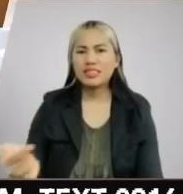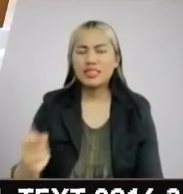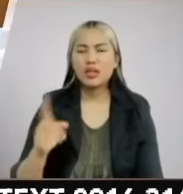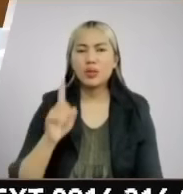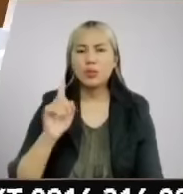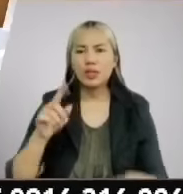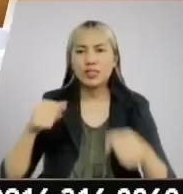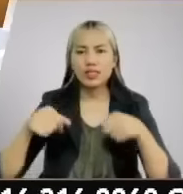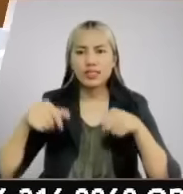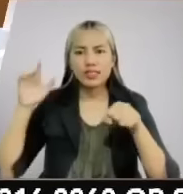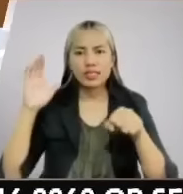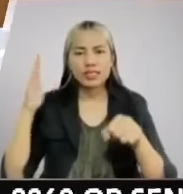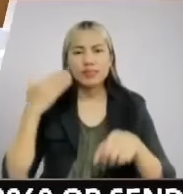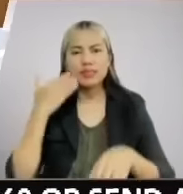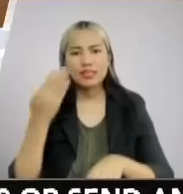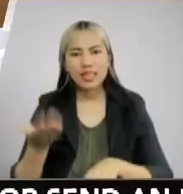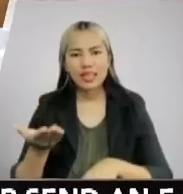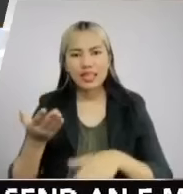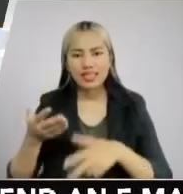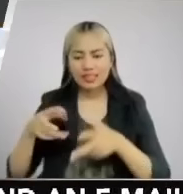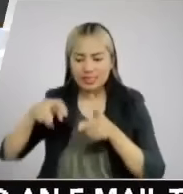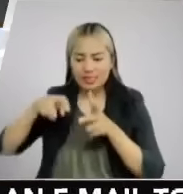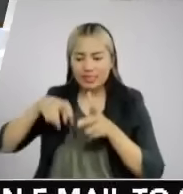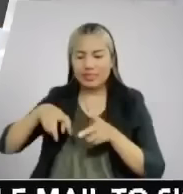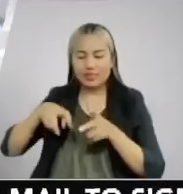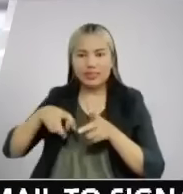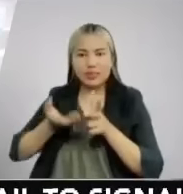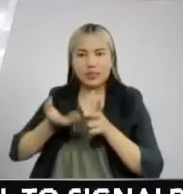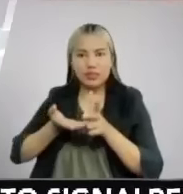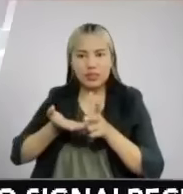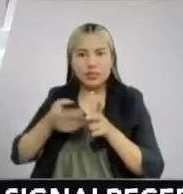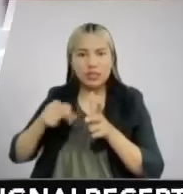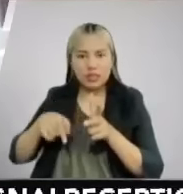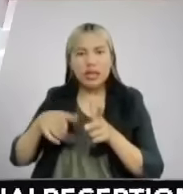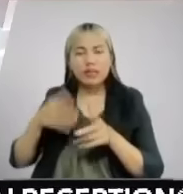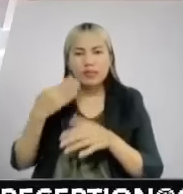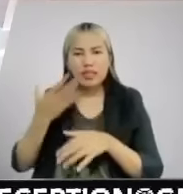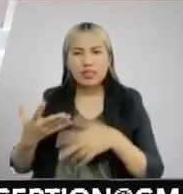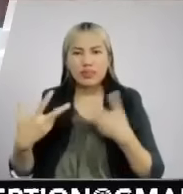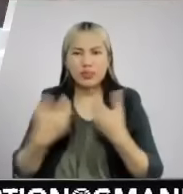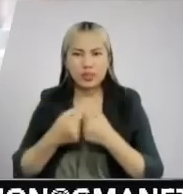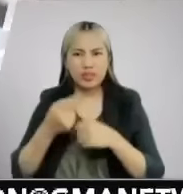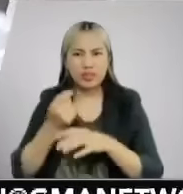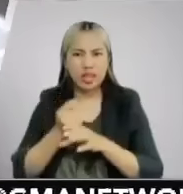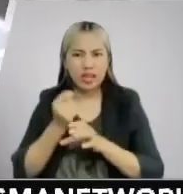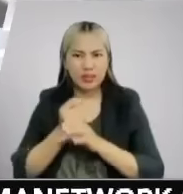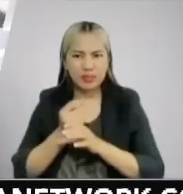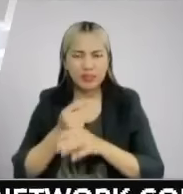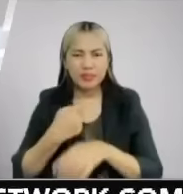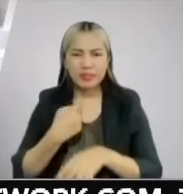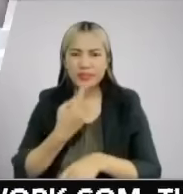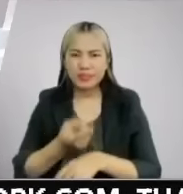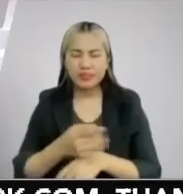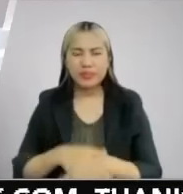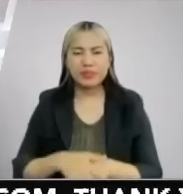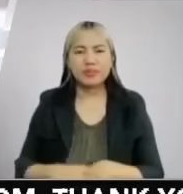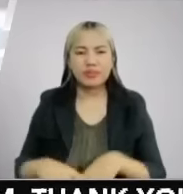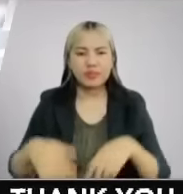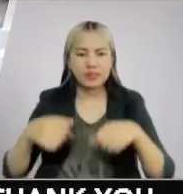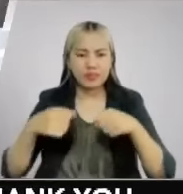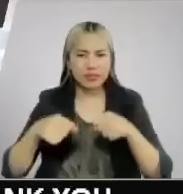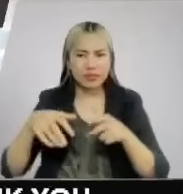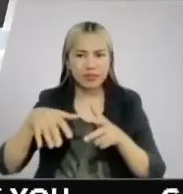matapos nitong makasal pukan ang isang truck ayon sa pulisya nasakop ng tricycle ang linya ng kasalubong na